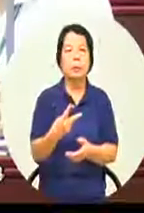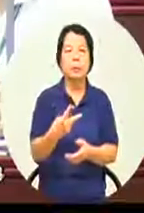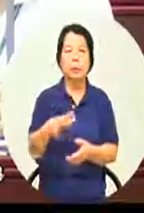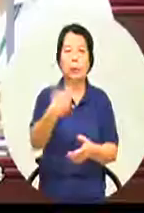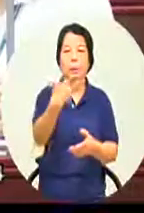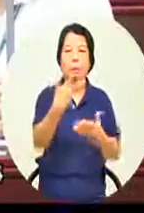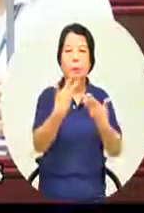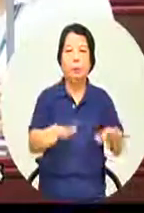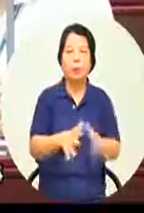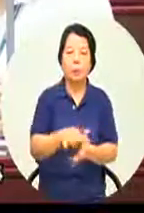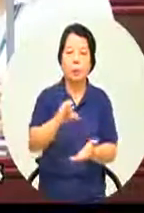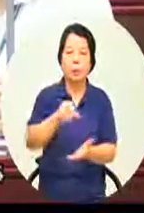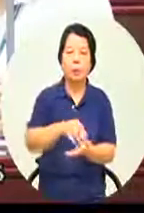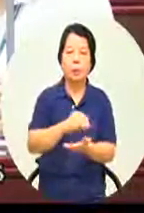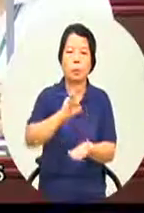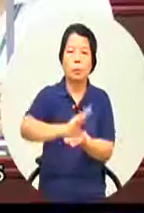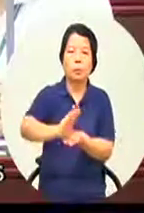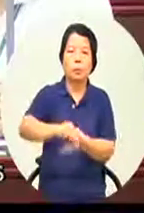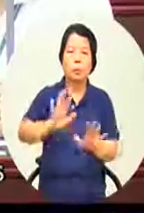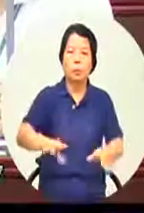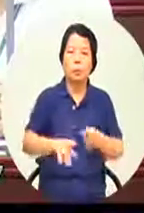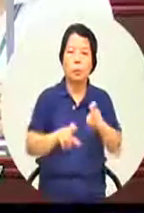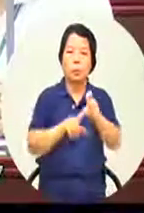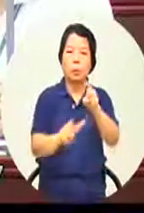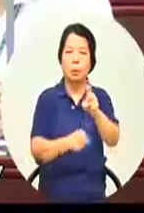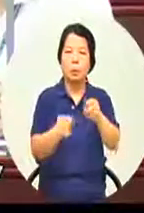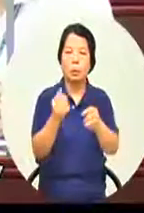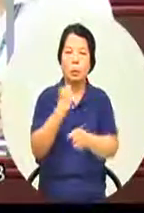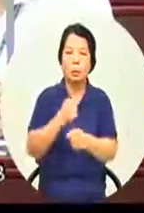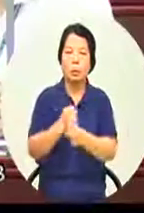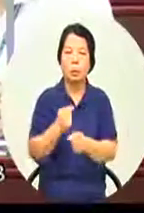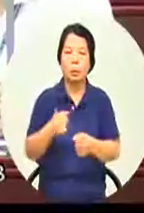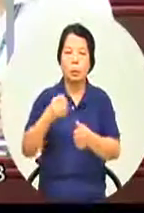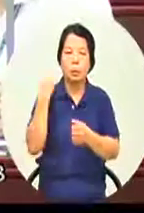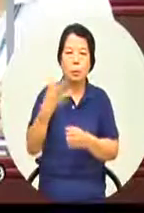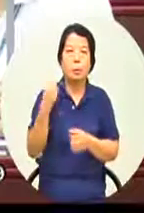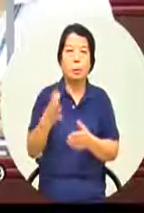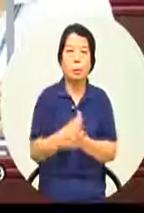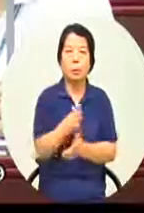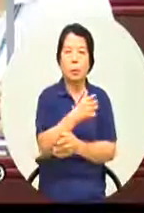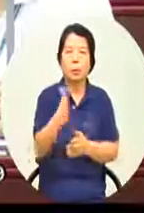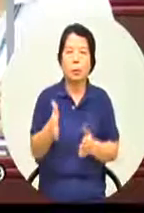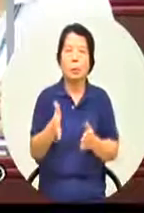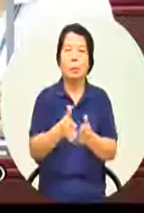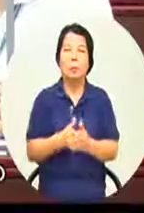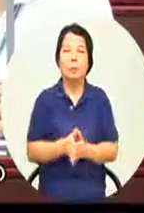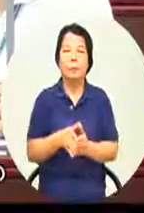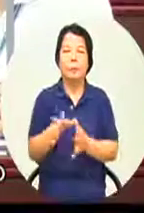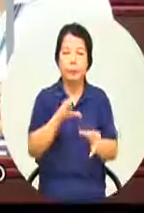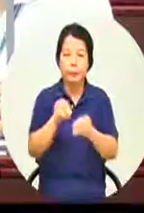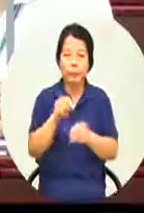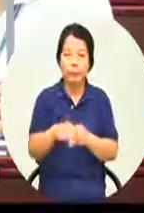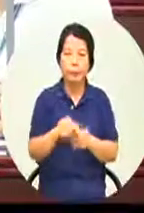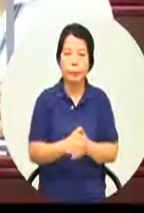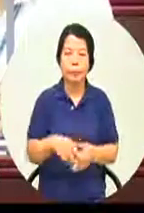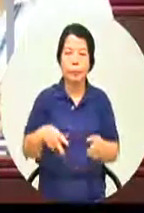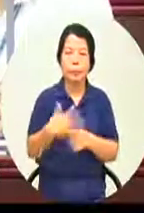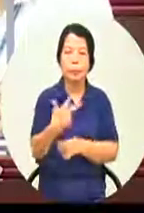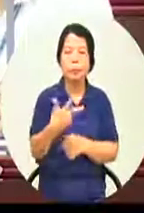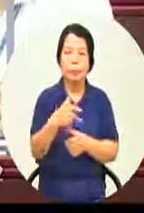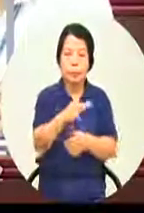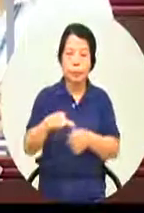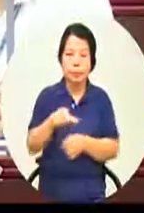712格，这个是在今年十月中、我们所做的这个最新的 update 的资料。那当然，这712格